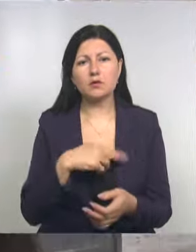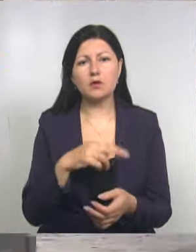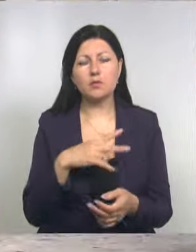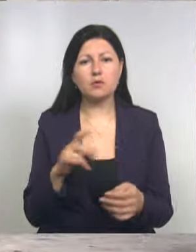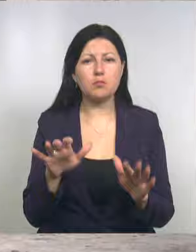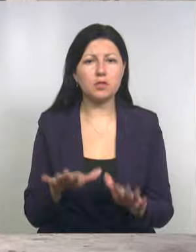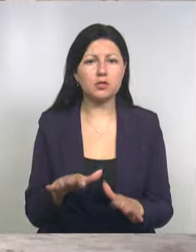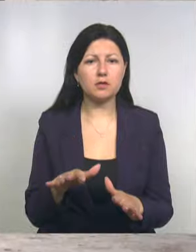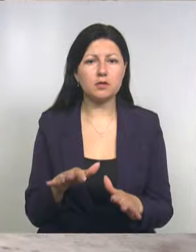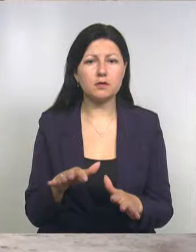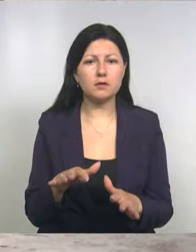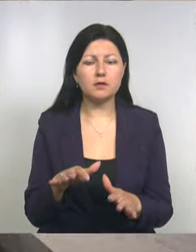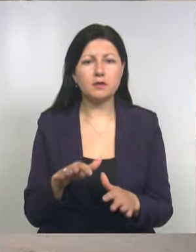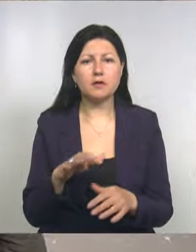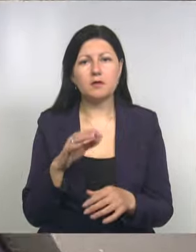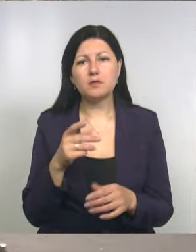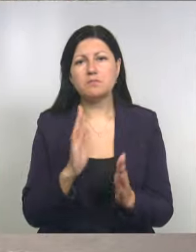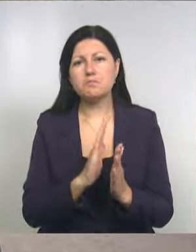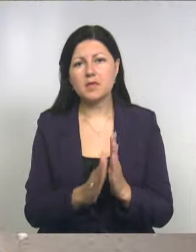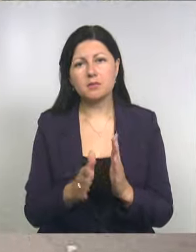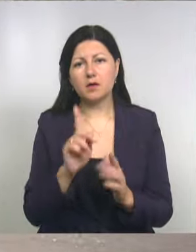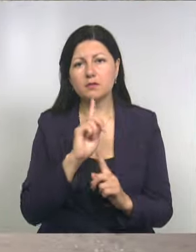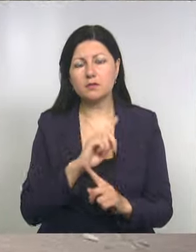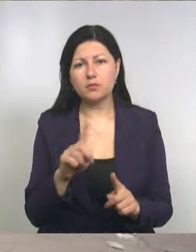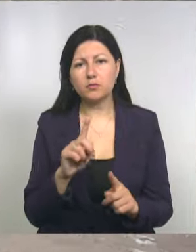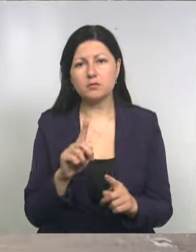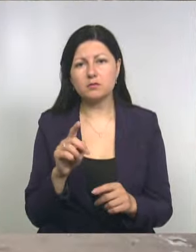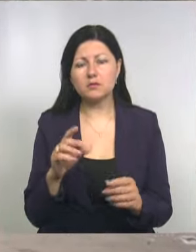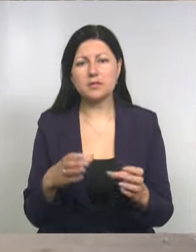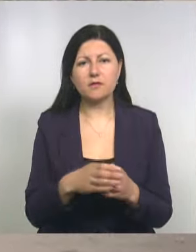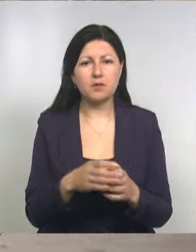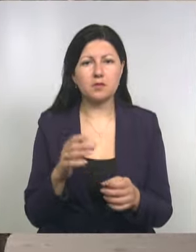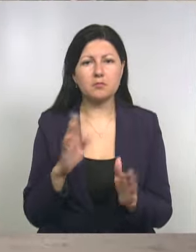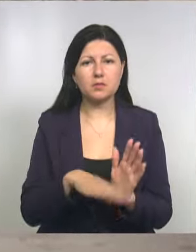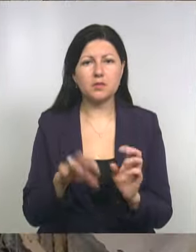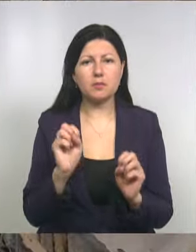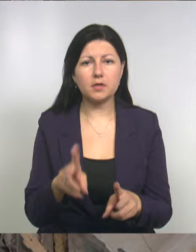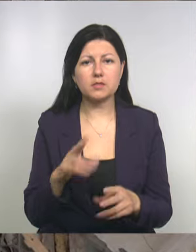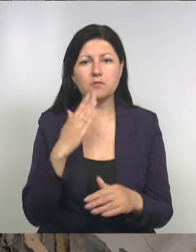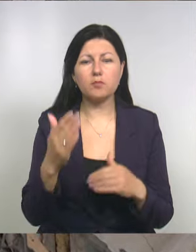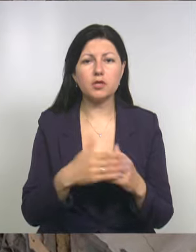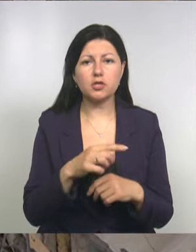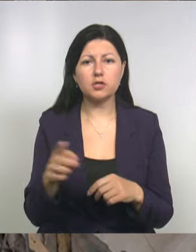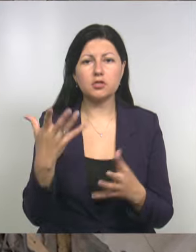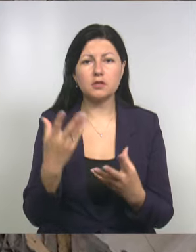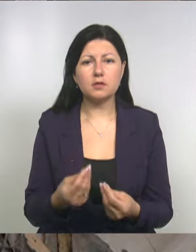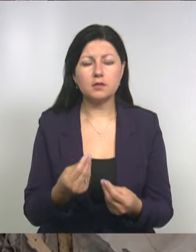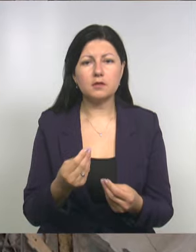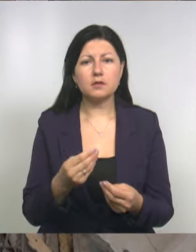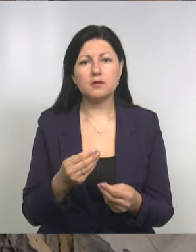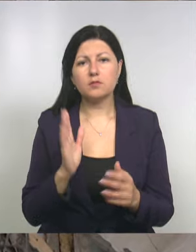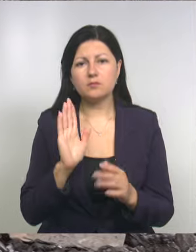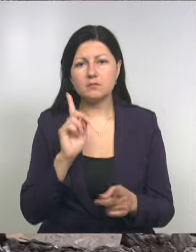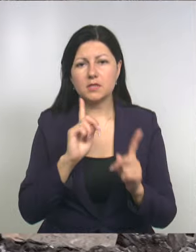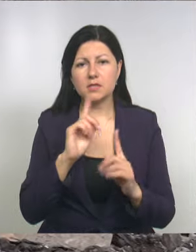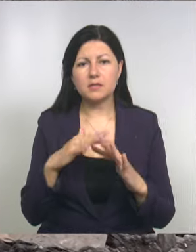площадке ОБСЕ, мимо Совета Безопасности ООН она тоже не пройдет. В ближайшие дни назначены